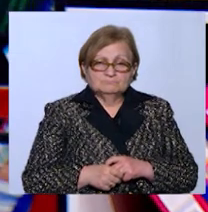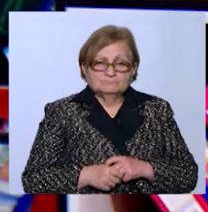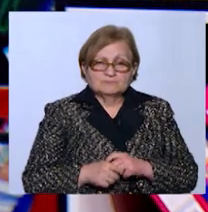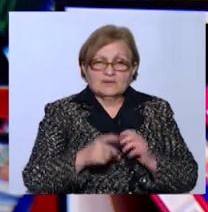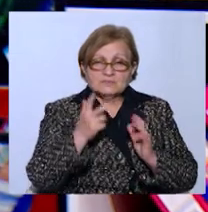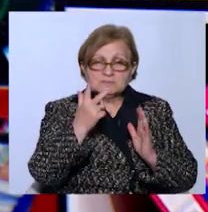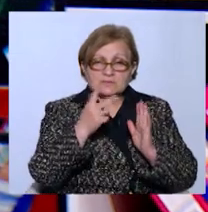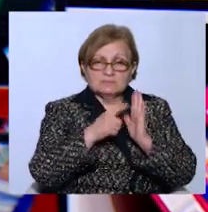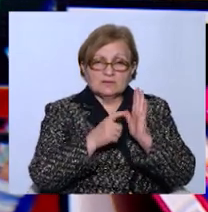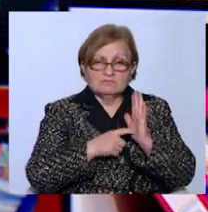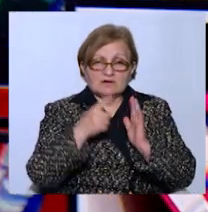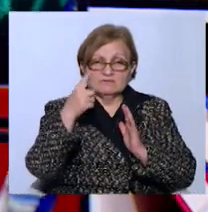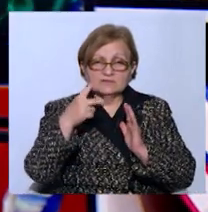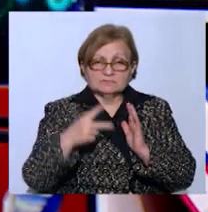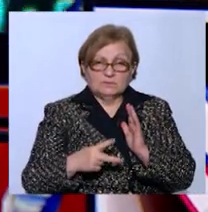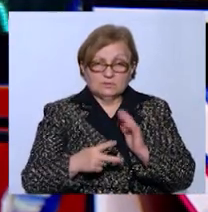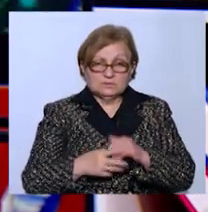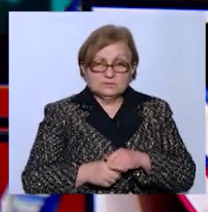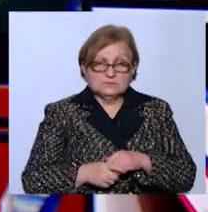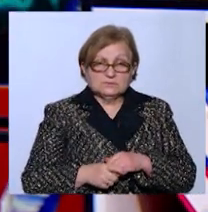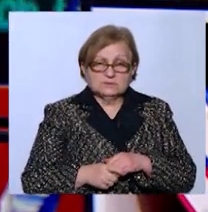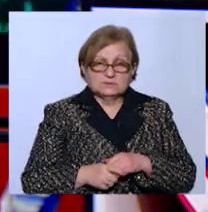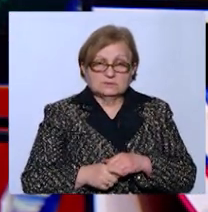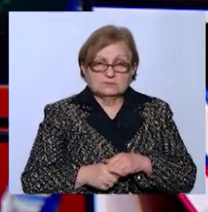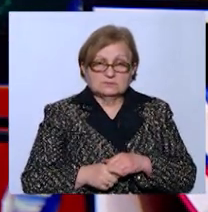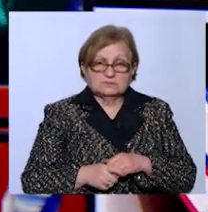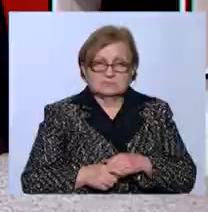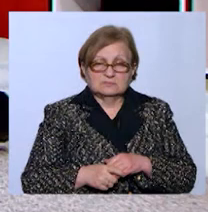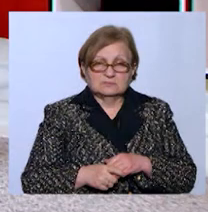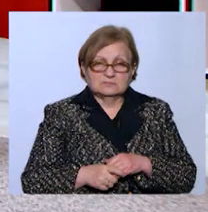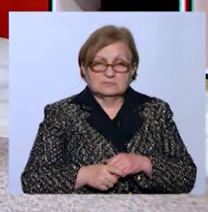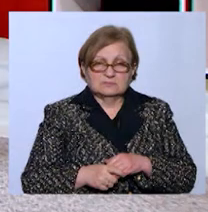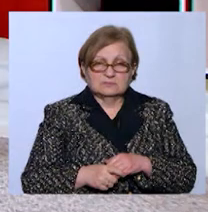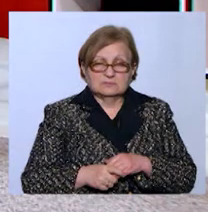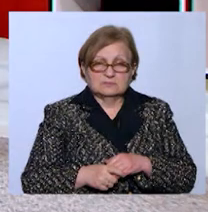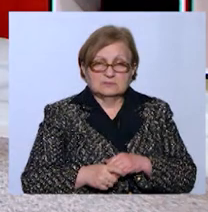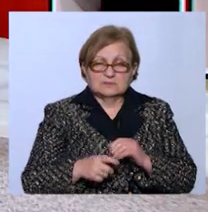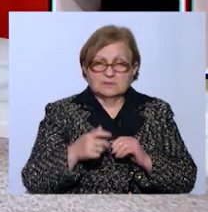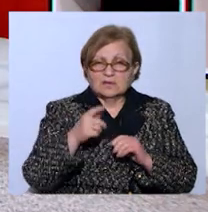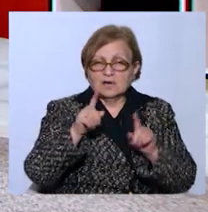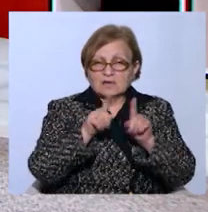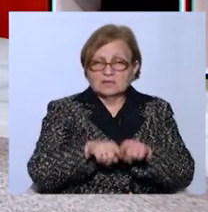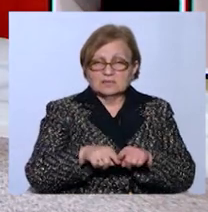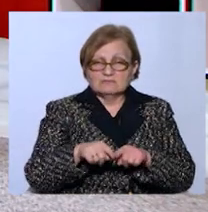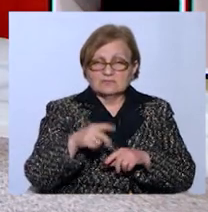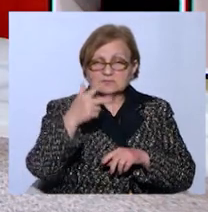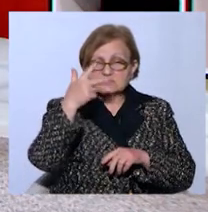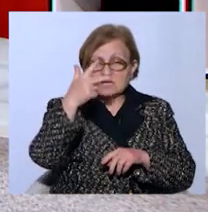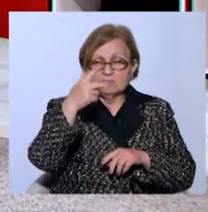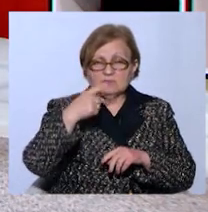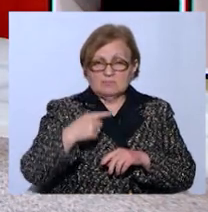3 რომ გავყავი 1/2-ზე. 3 გავყოფილი 1/2-ზე, ეს ხომ იგივე რაც 3/1 დაწერე კი